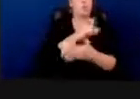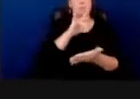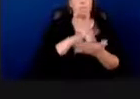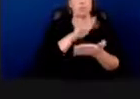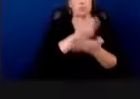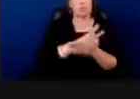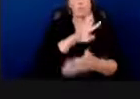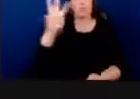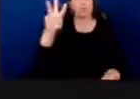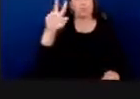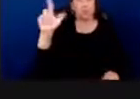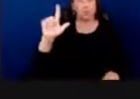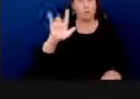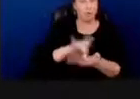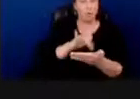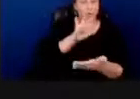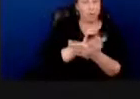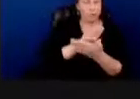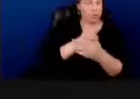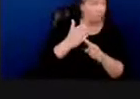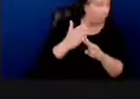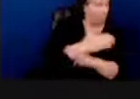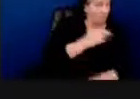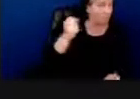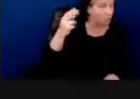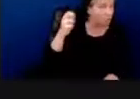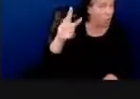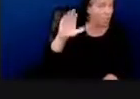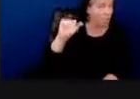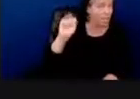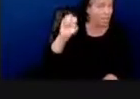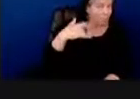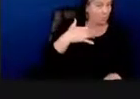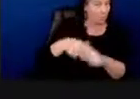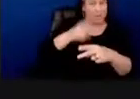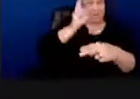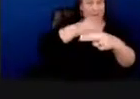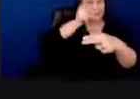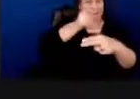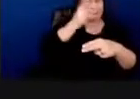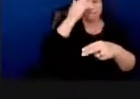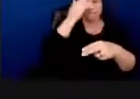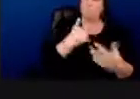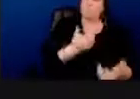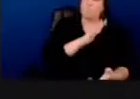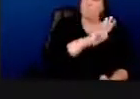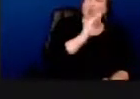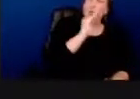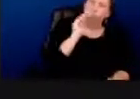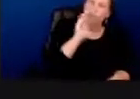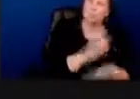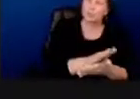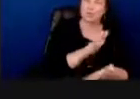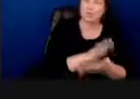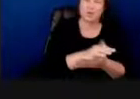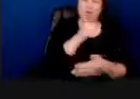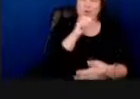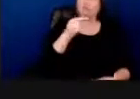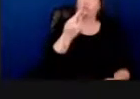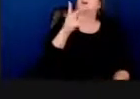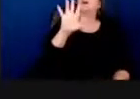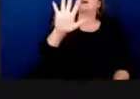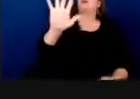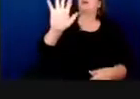kwanza kabisa tungependa kupatia jina shule yetu mpya kabla ya kuionyesha katika jamii ili watu